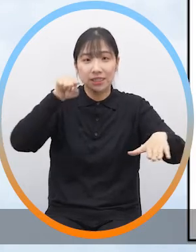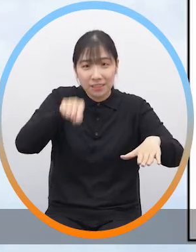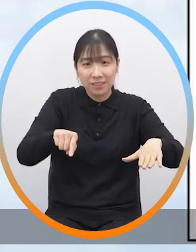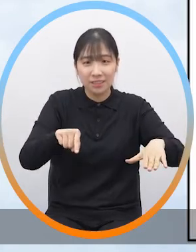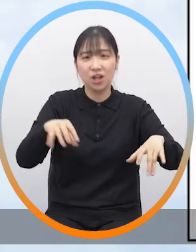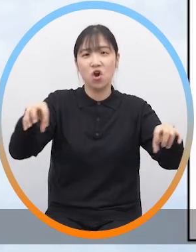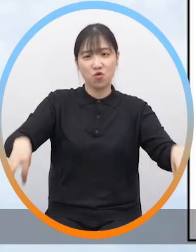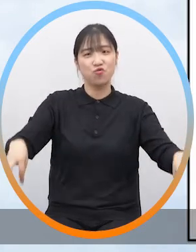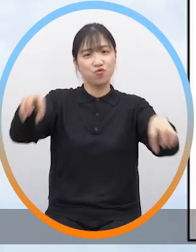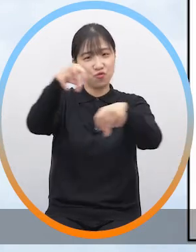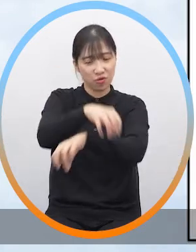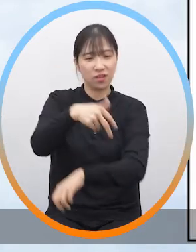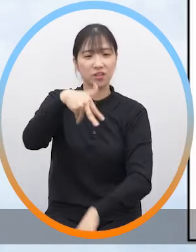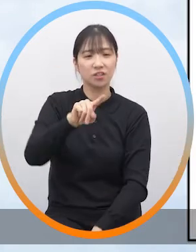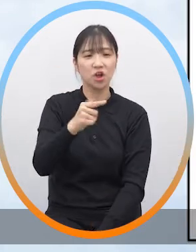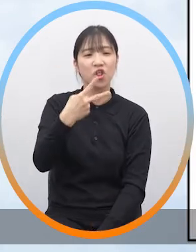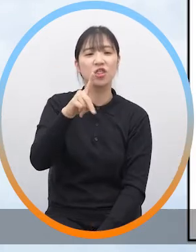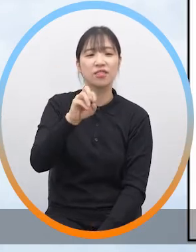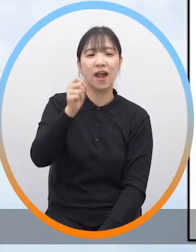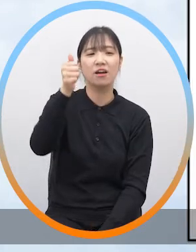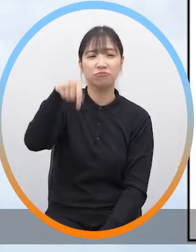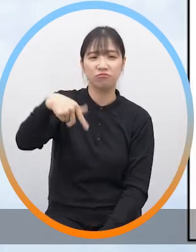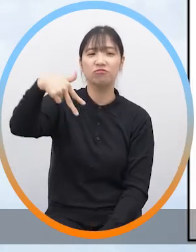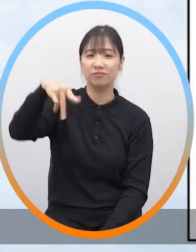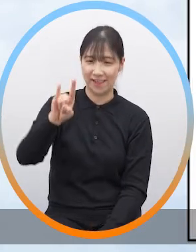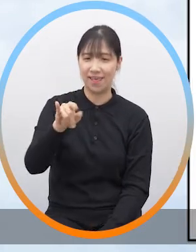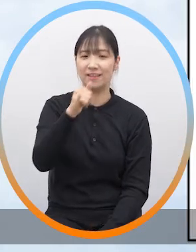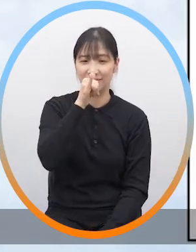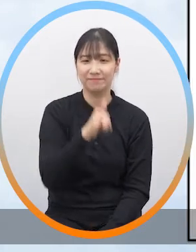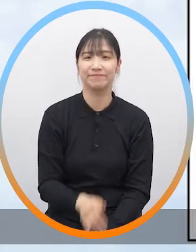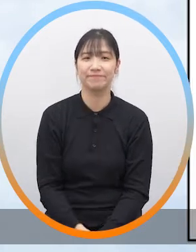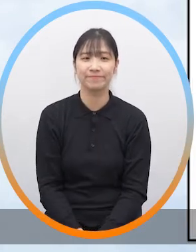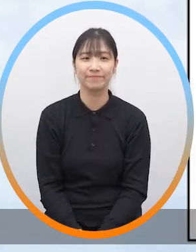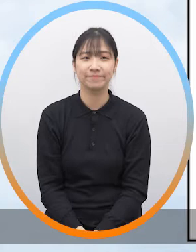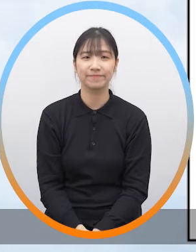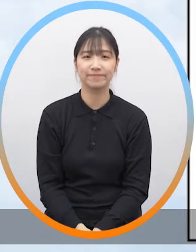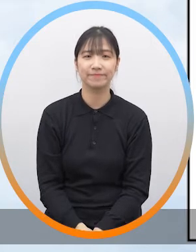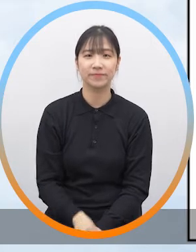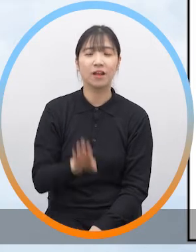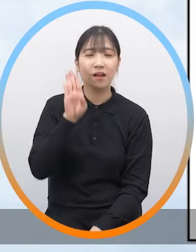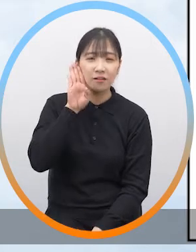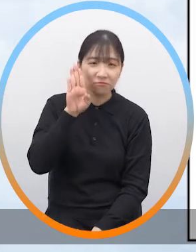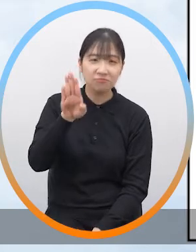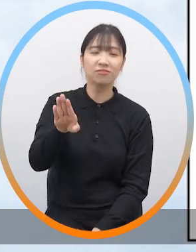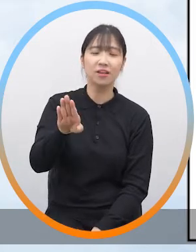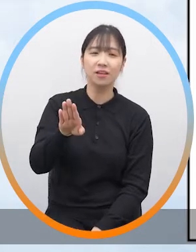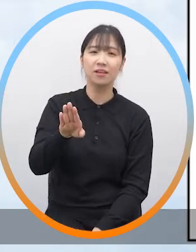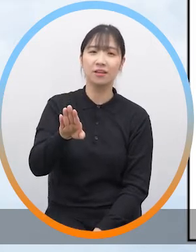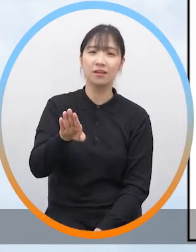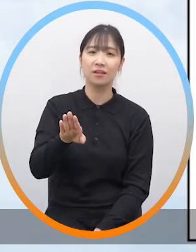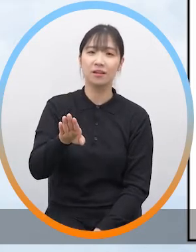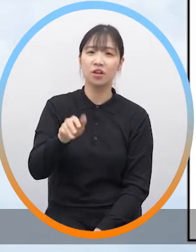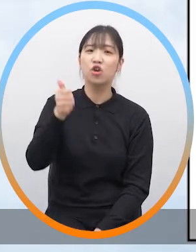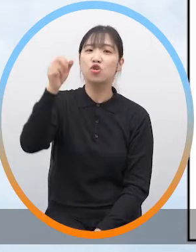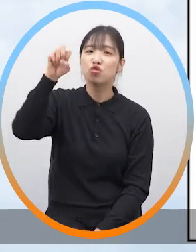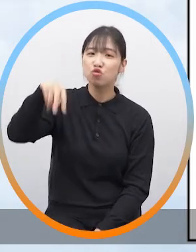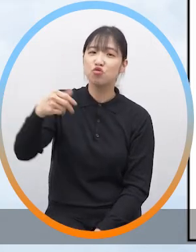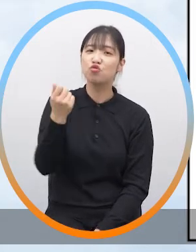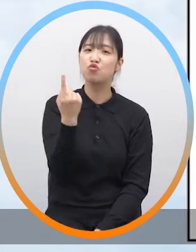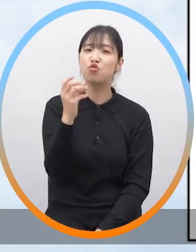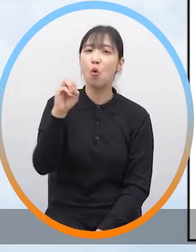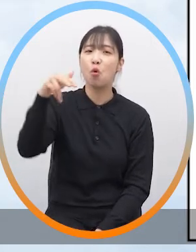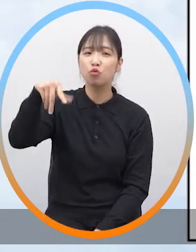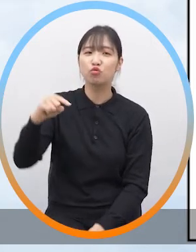경우에는 이렇게 전당 후제의 구조가 되는 경우가 많습니다. 그래서 혹시 나중에 우리 유홍준